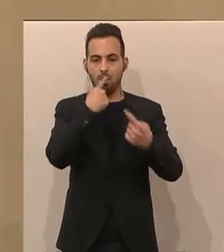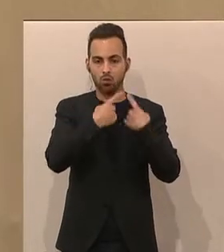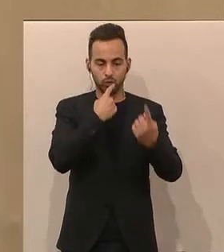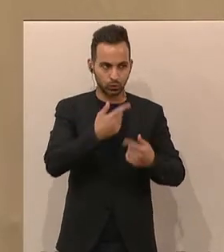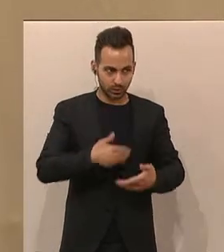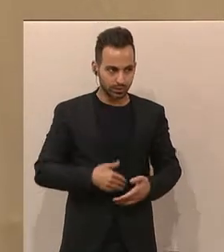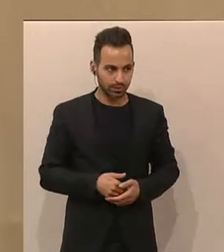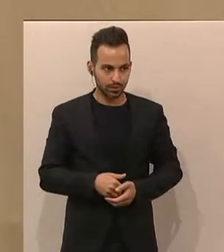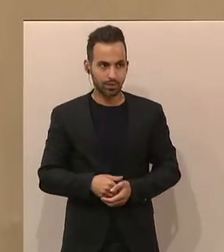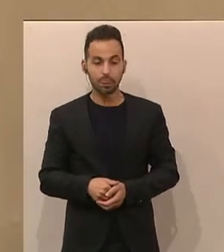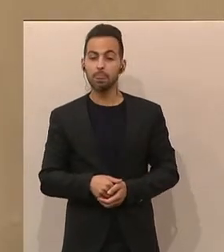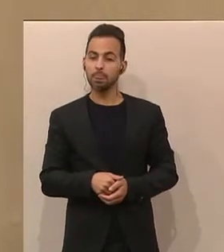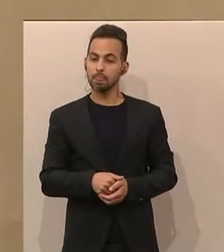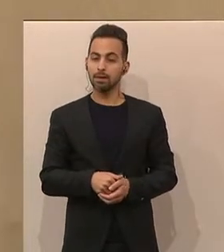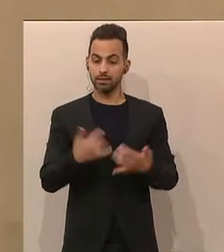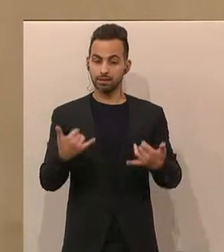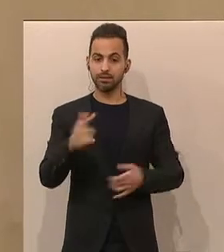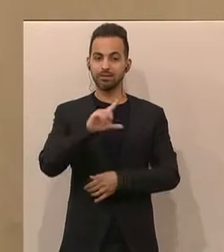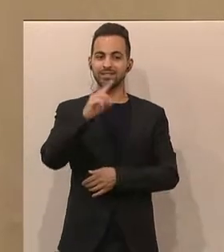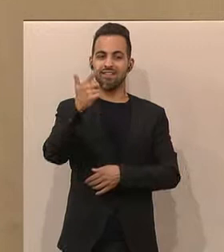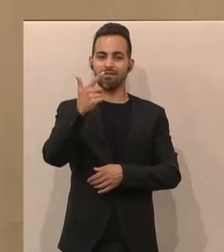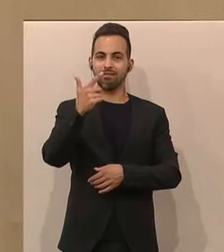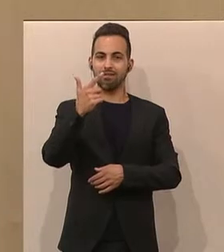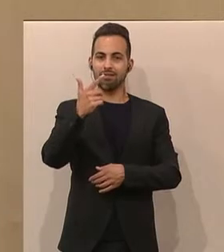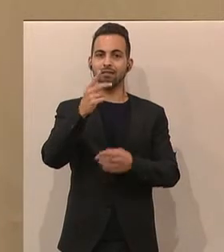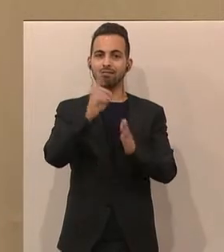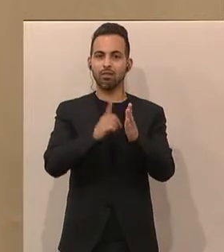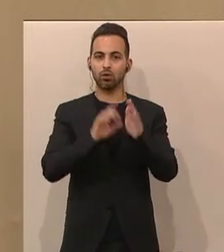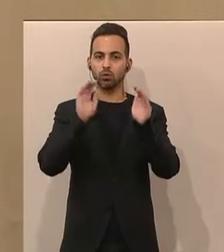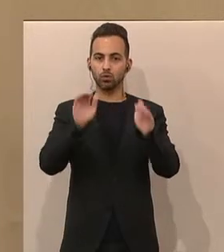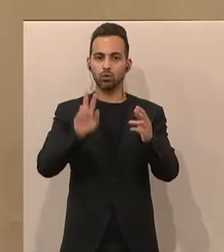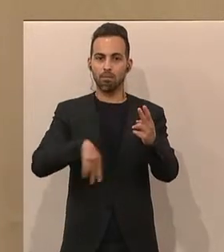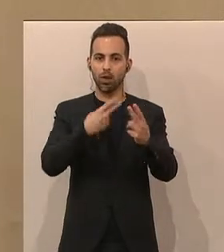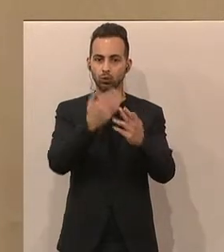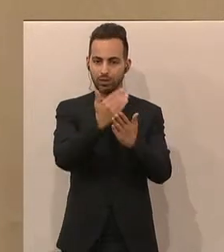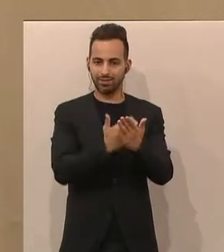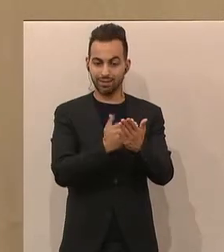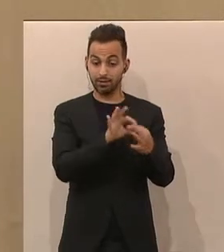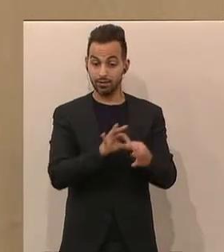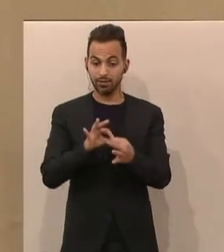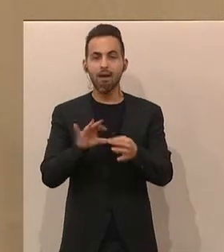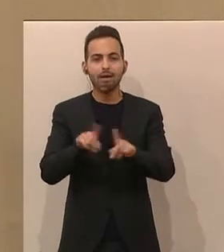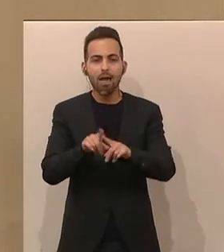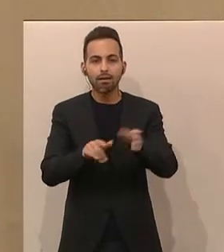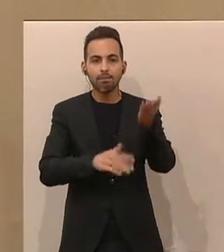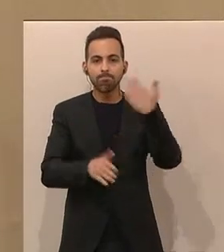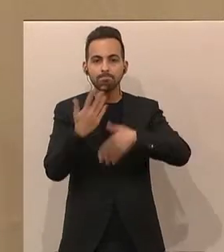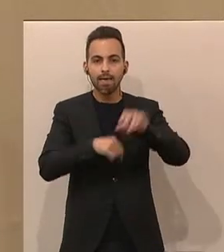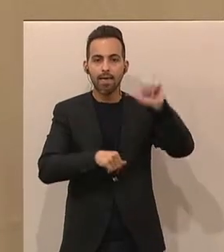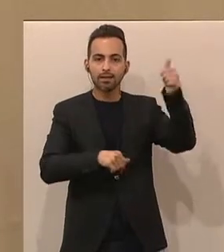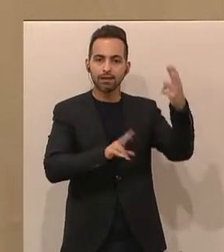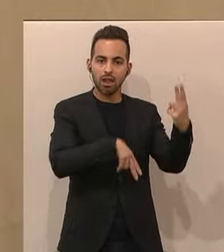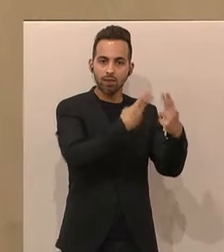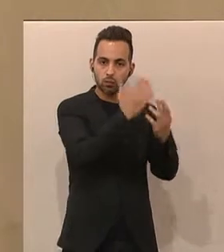In diesem zweiten Materiendatenschutzanpassungsgesetz ging es, wie schon im ersten Anpassungsgesetz,